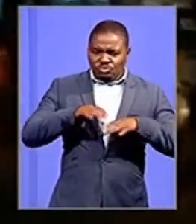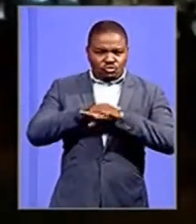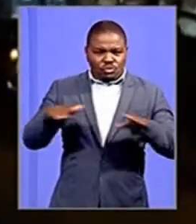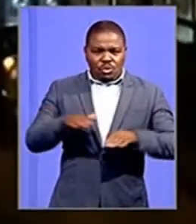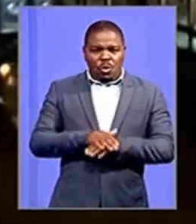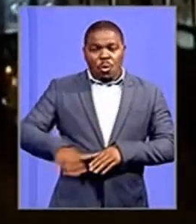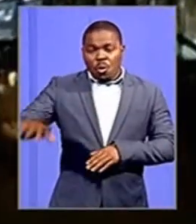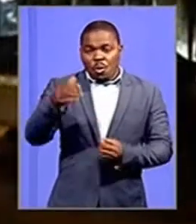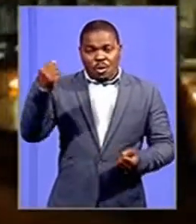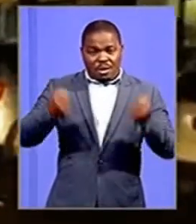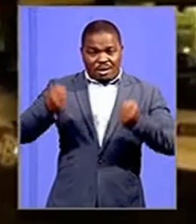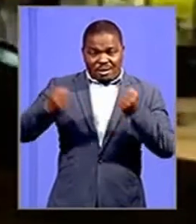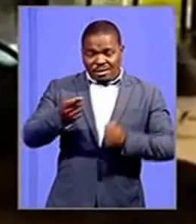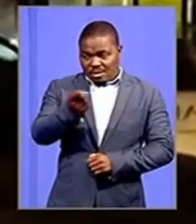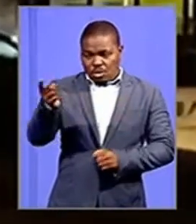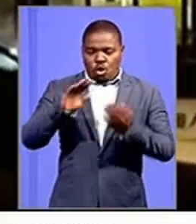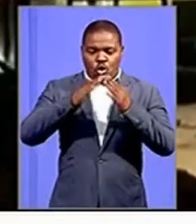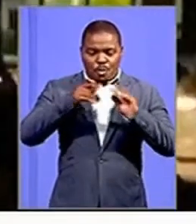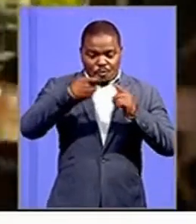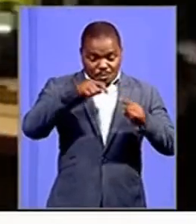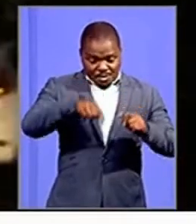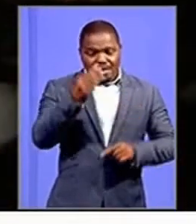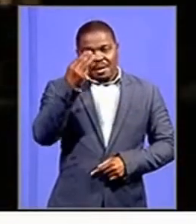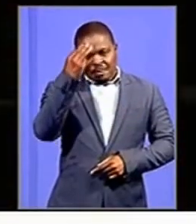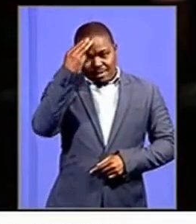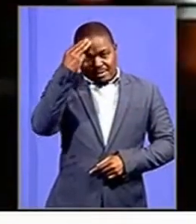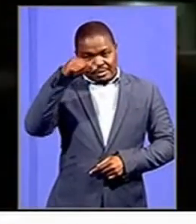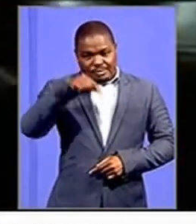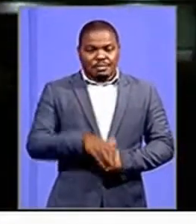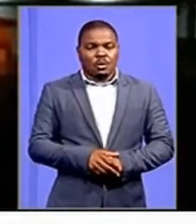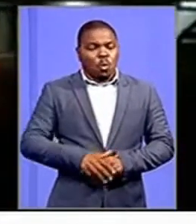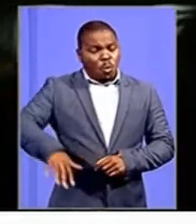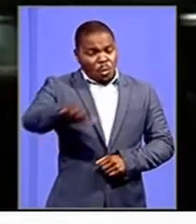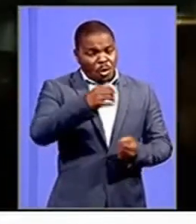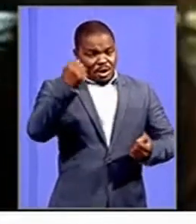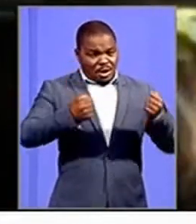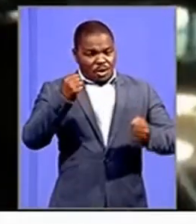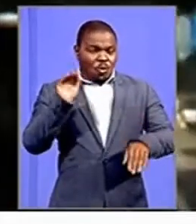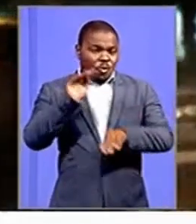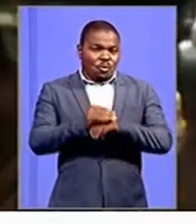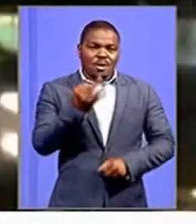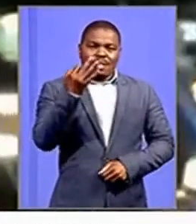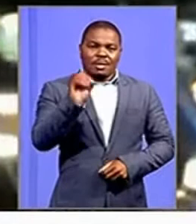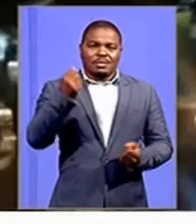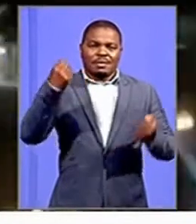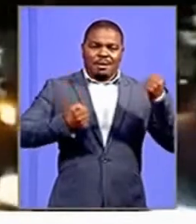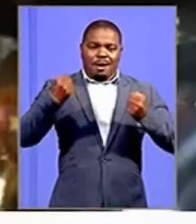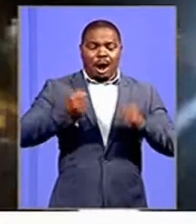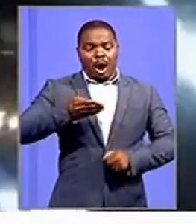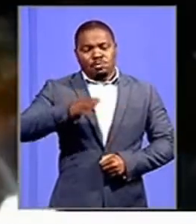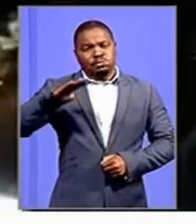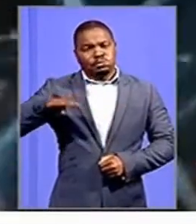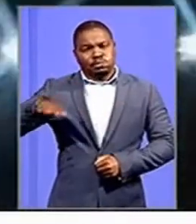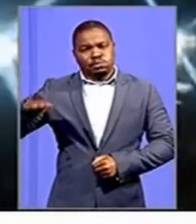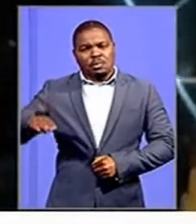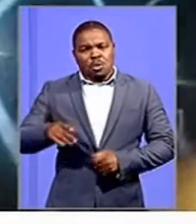these cars ke dikoloi tsa baagi ba Mahikeng. All these cars, more than 30 cars are here. We